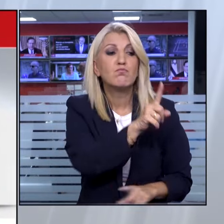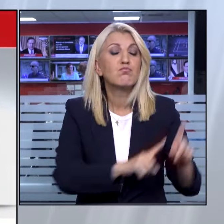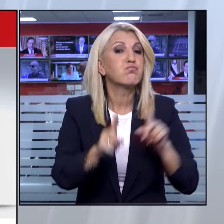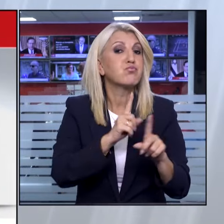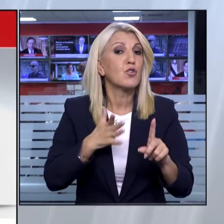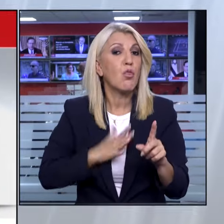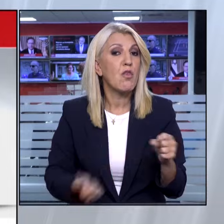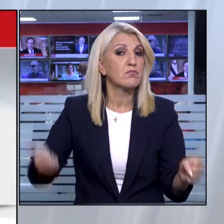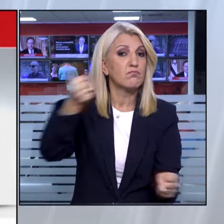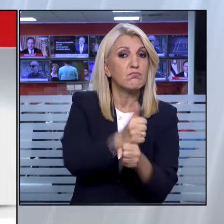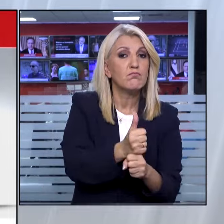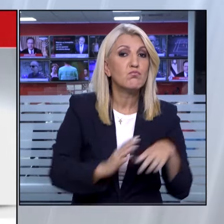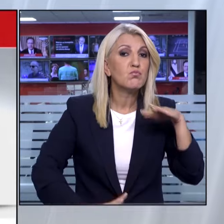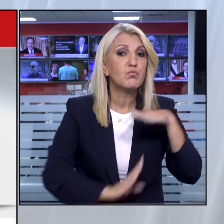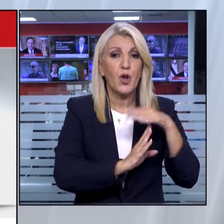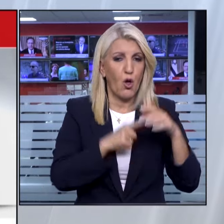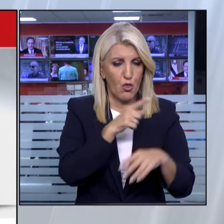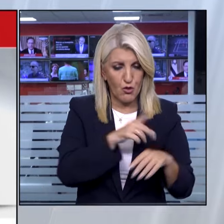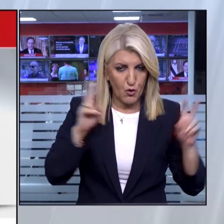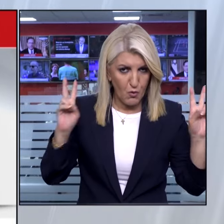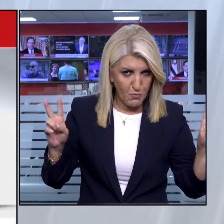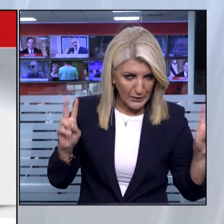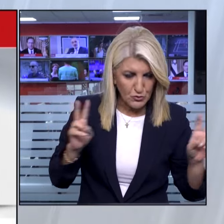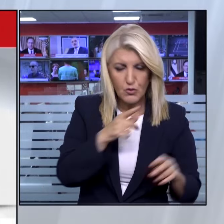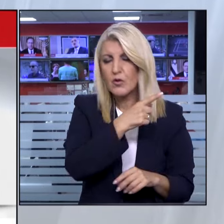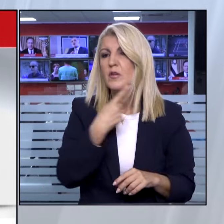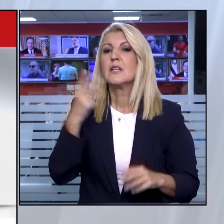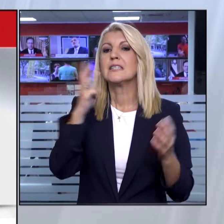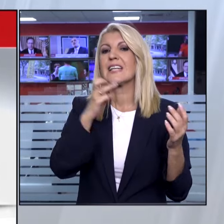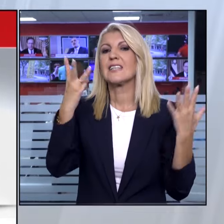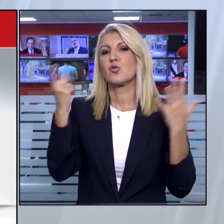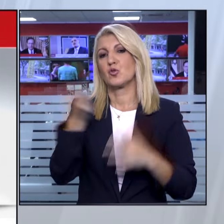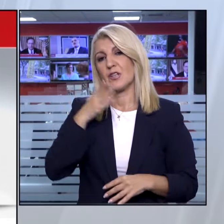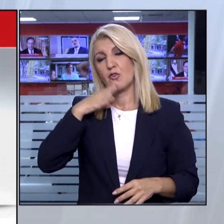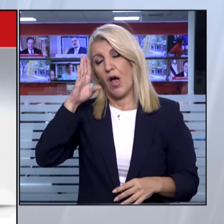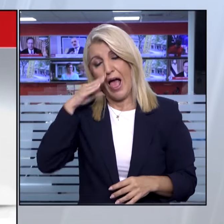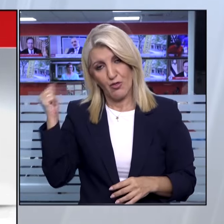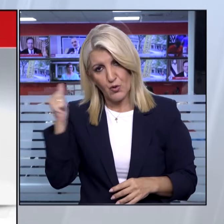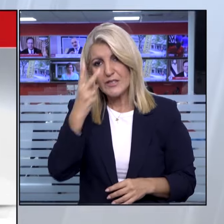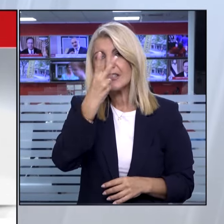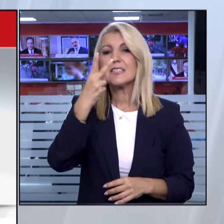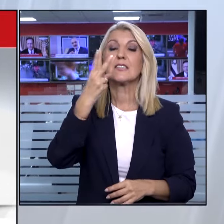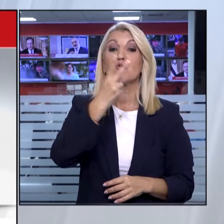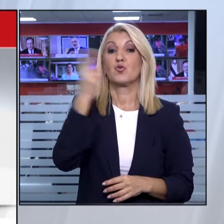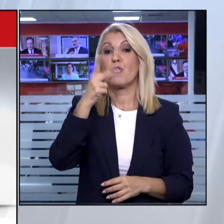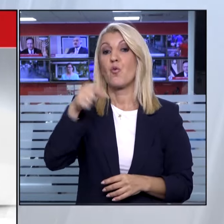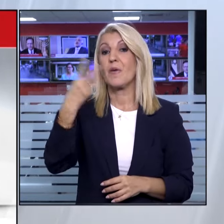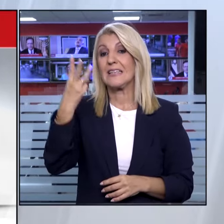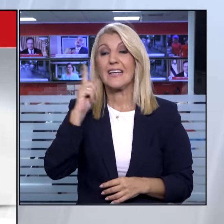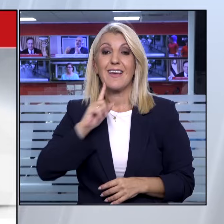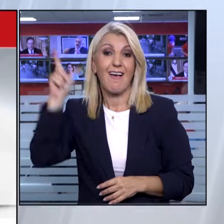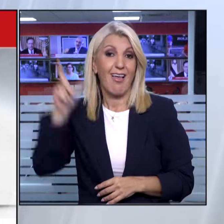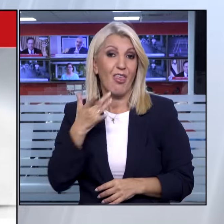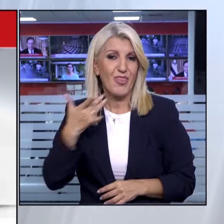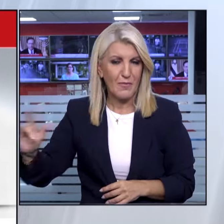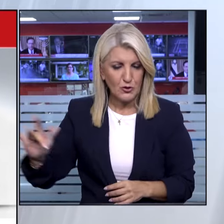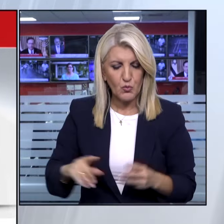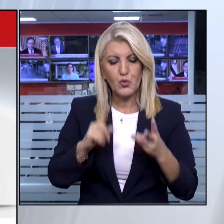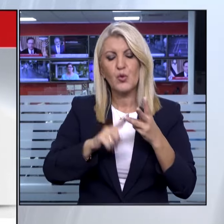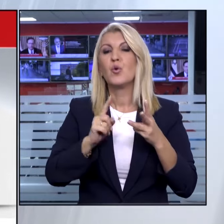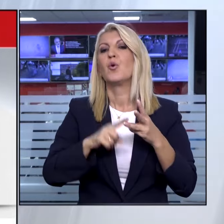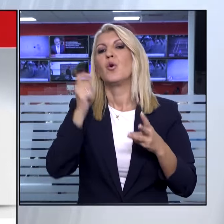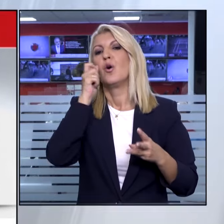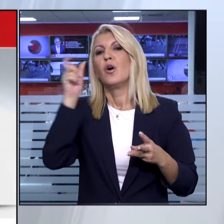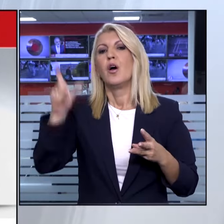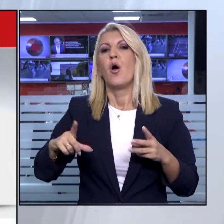το 33,8% απαντά Νίκο Ανδρουλάκη, το 22,3% Άννα Διαμαντοπούλου, σε απόσταση αναπνοής ο Χάρης Δούκας με